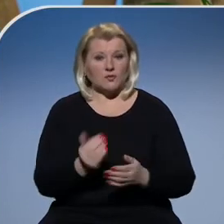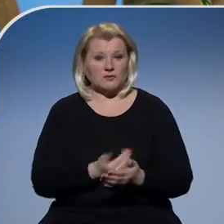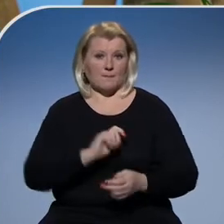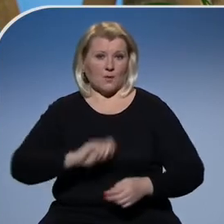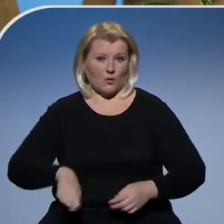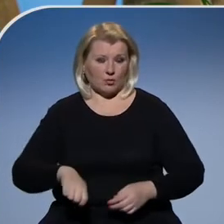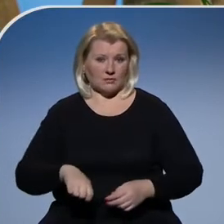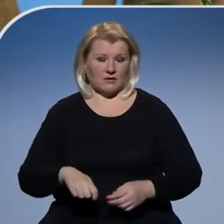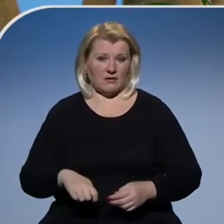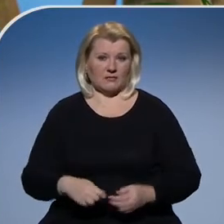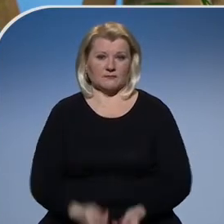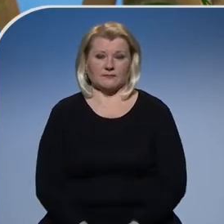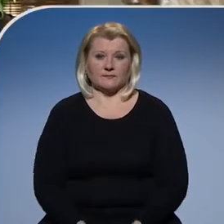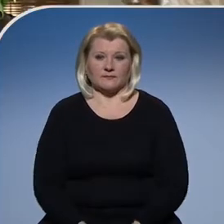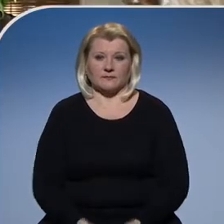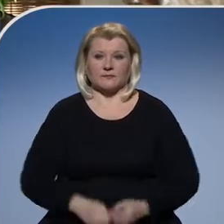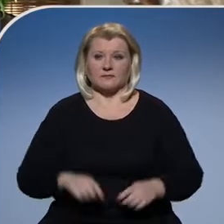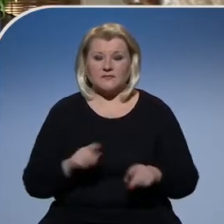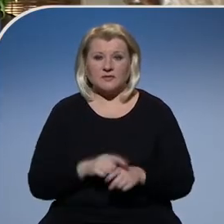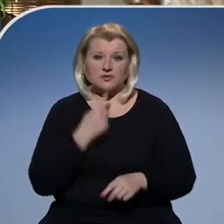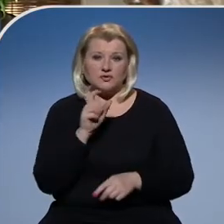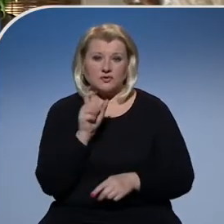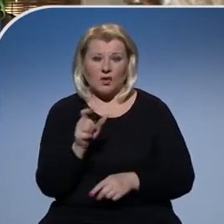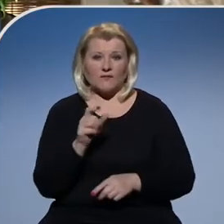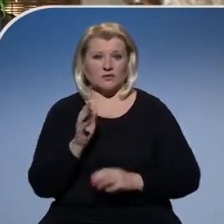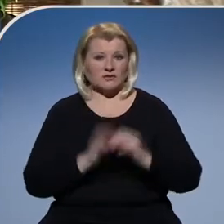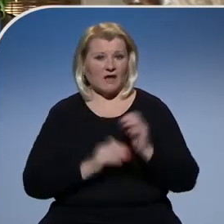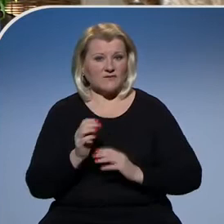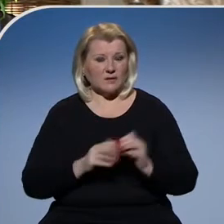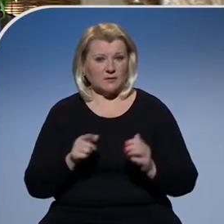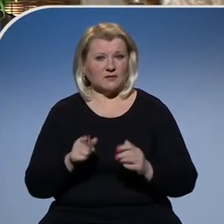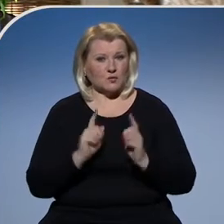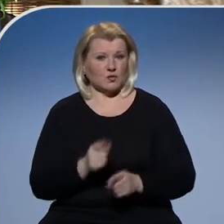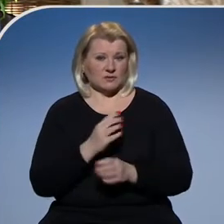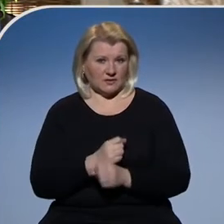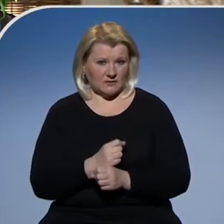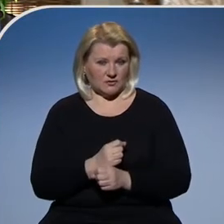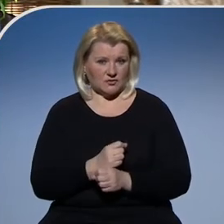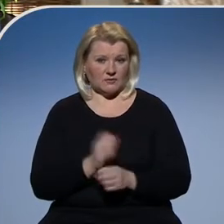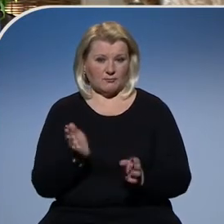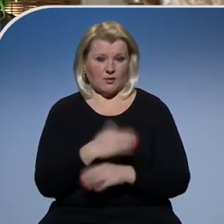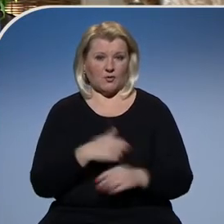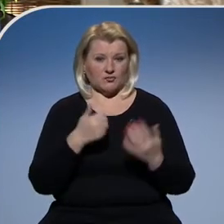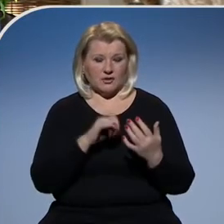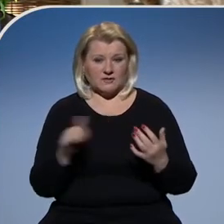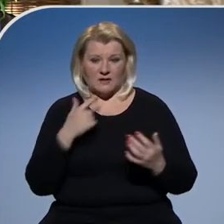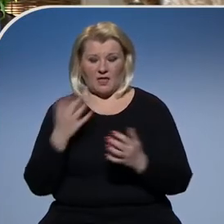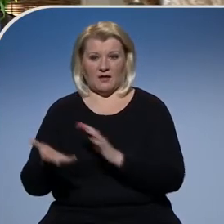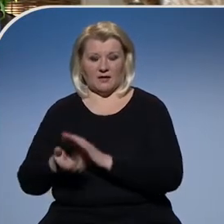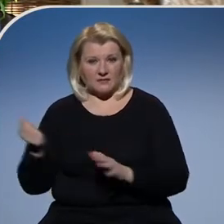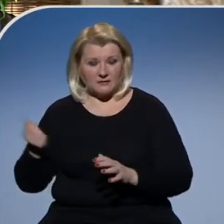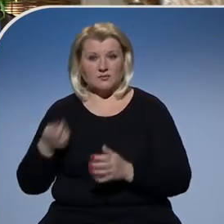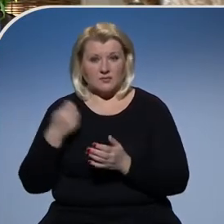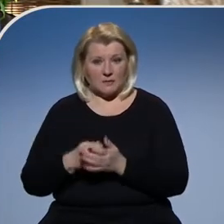A ještě ten, vlastně to stavební, to se tam zohledňuje nějakým způsobem vlastně na konci třeba toho stavebního spoření. To je